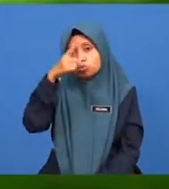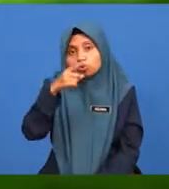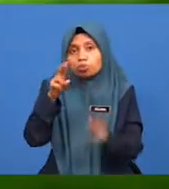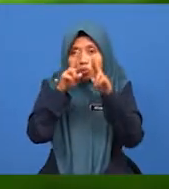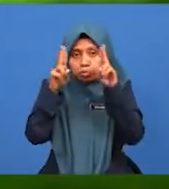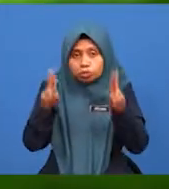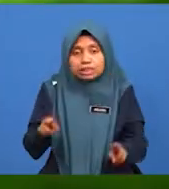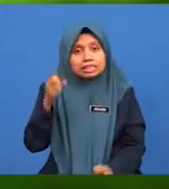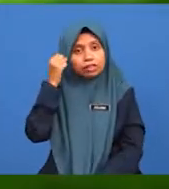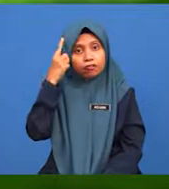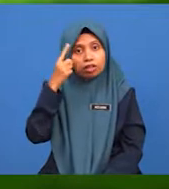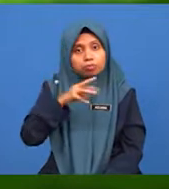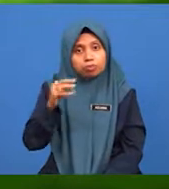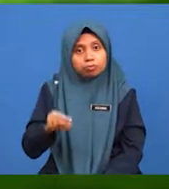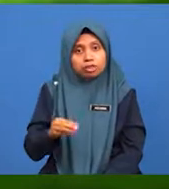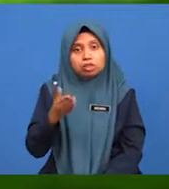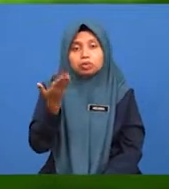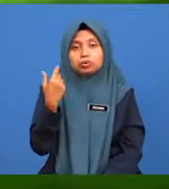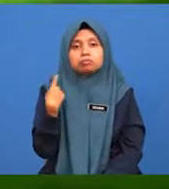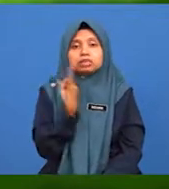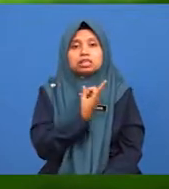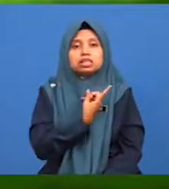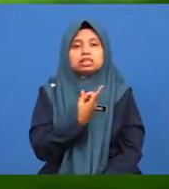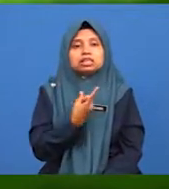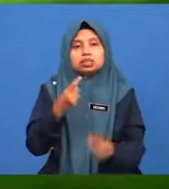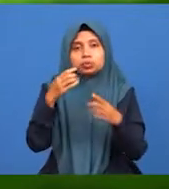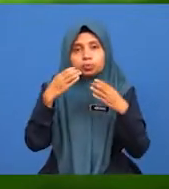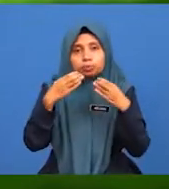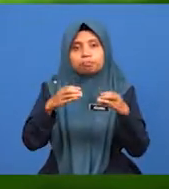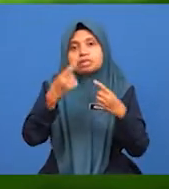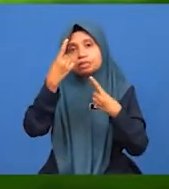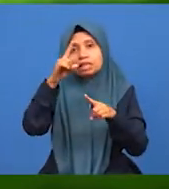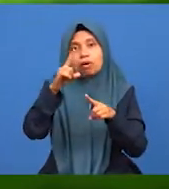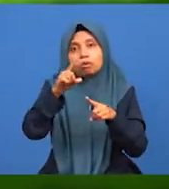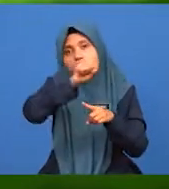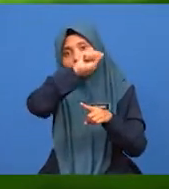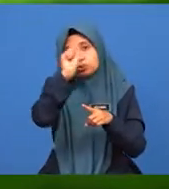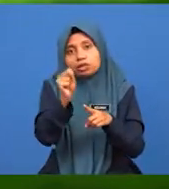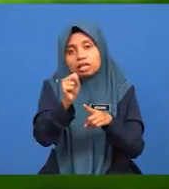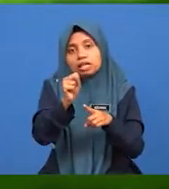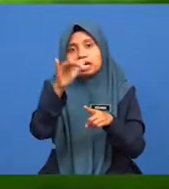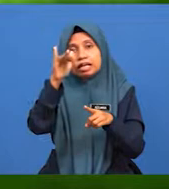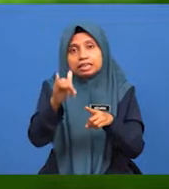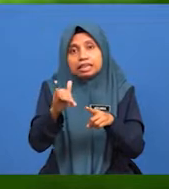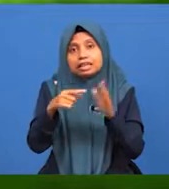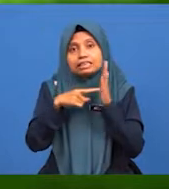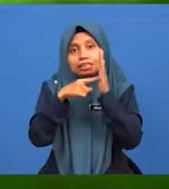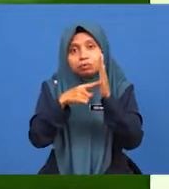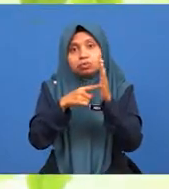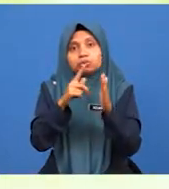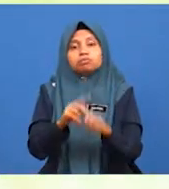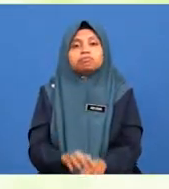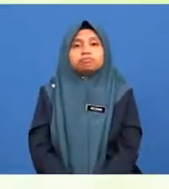Untuk menguji kepahaman murid-murid, mari kita cuba menjawab beberapa soalan yang dipaparkan